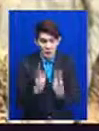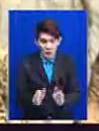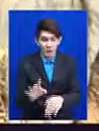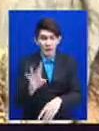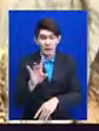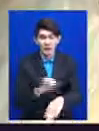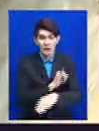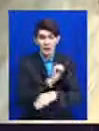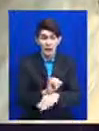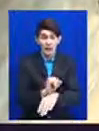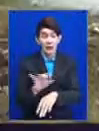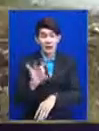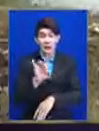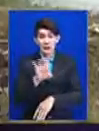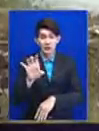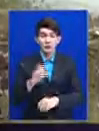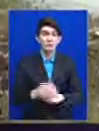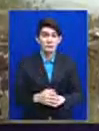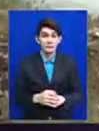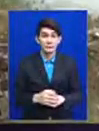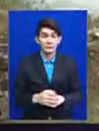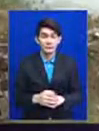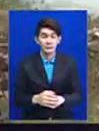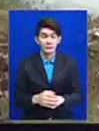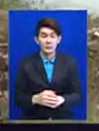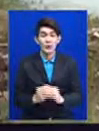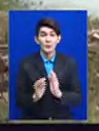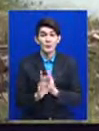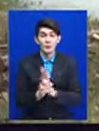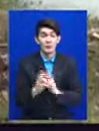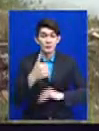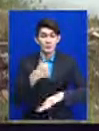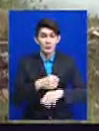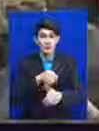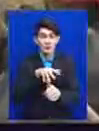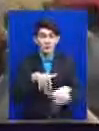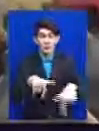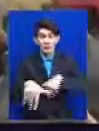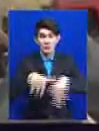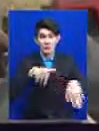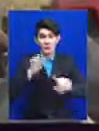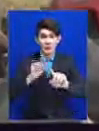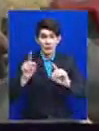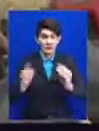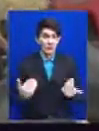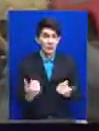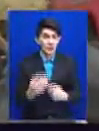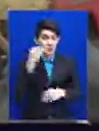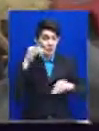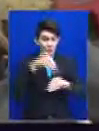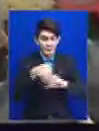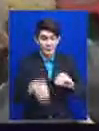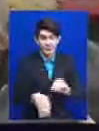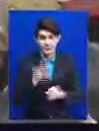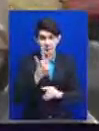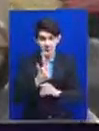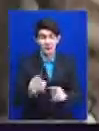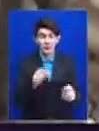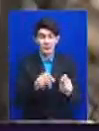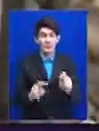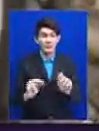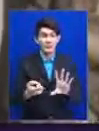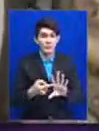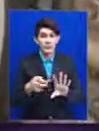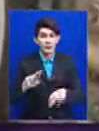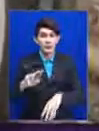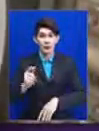100ไร่ค่ะส่วนที่จังหวัดบุรีรัมย์ค่ะผู้นำชุมชนและชาวบ้านบ้านข้อควายหมู่7ตำบลนางรองอำเภอนางรอง